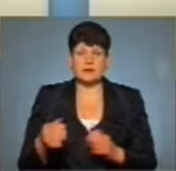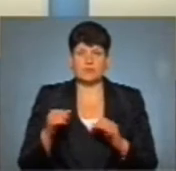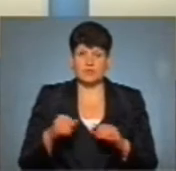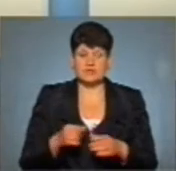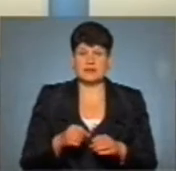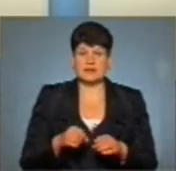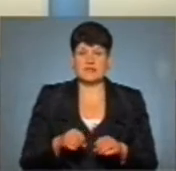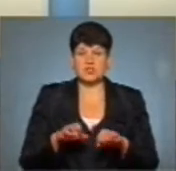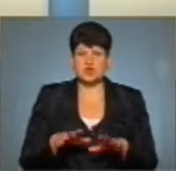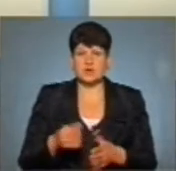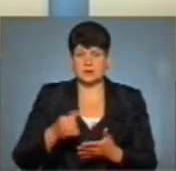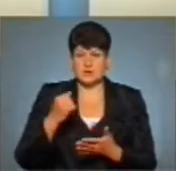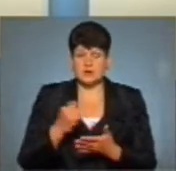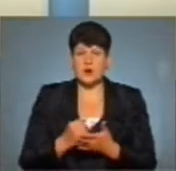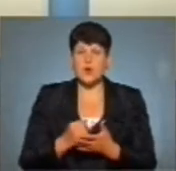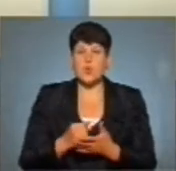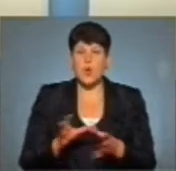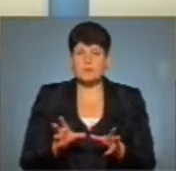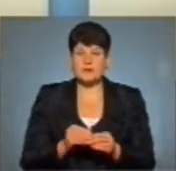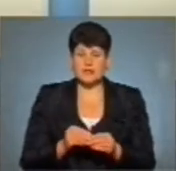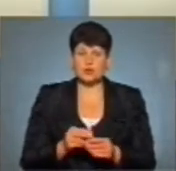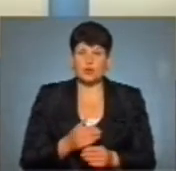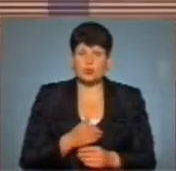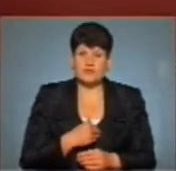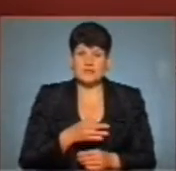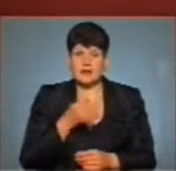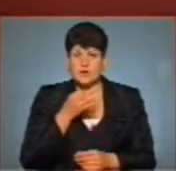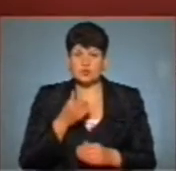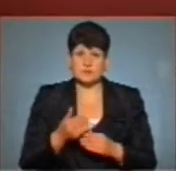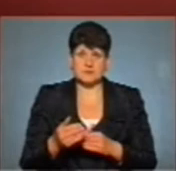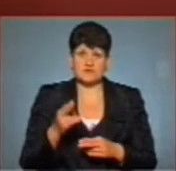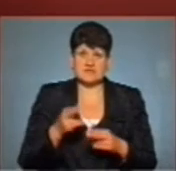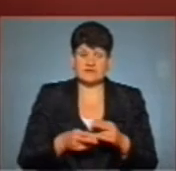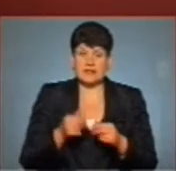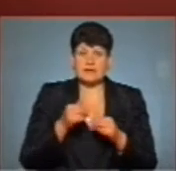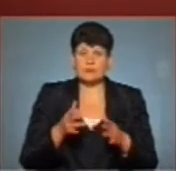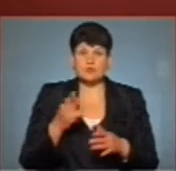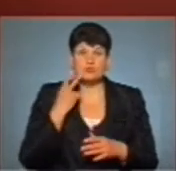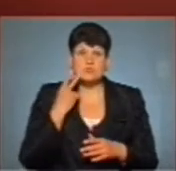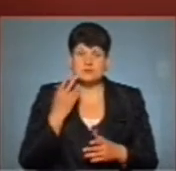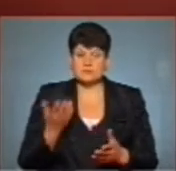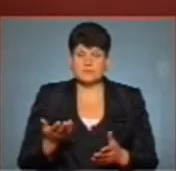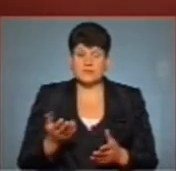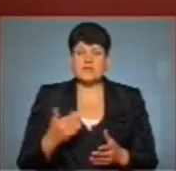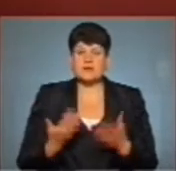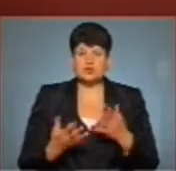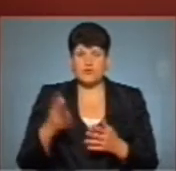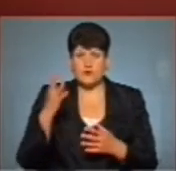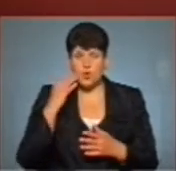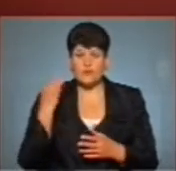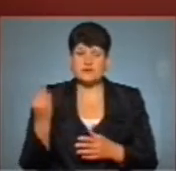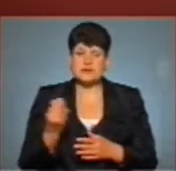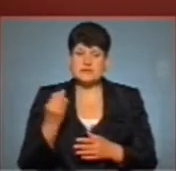рішення і об'єднатися. Тобто добровільність рано чи пізно вона всюди закінчується, вона не може тривати постійно. Якщо врахувати загалом